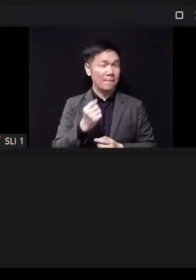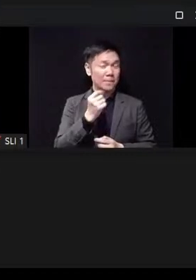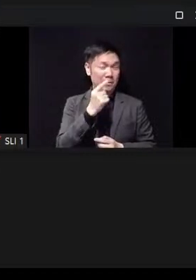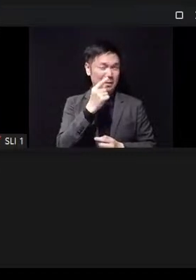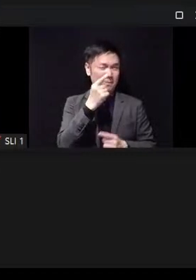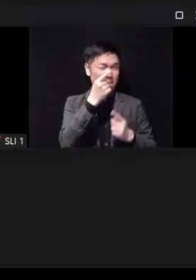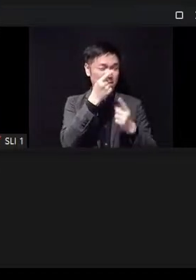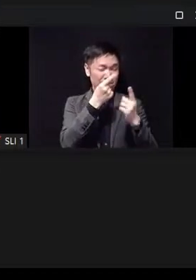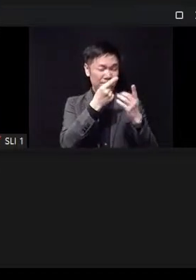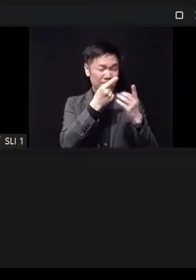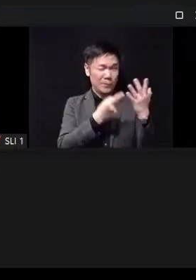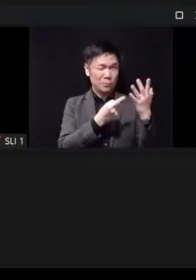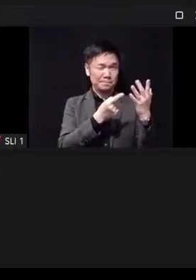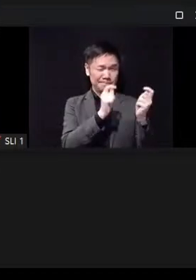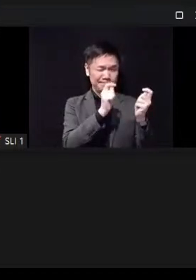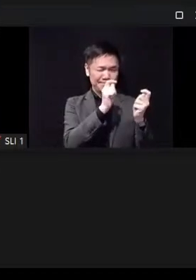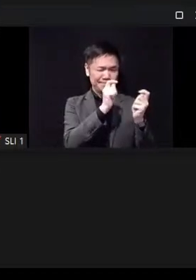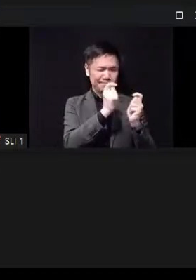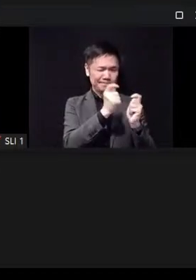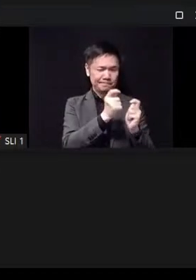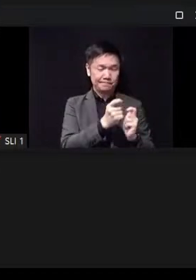по рекомендации 1,